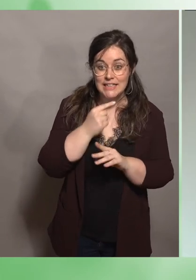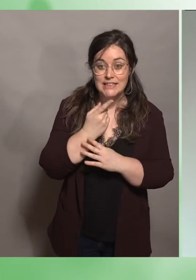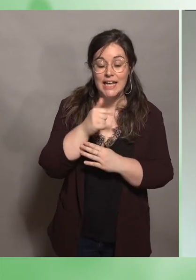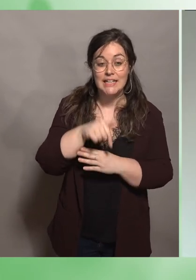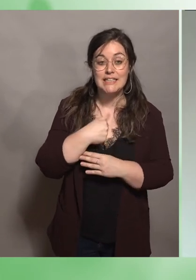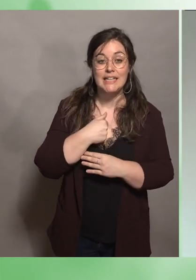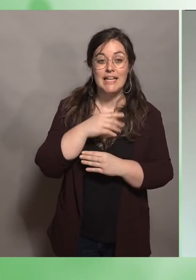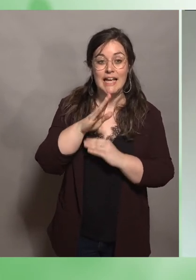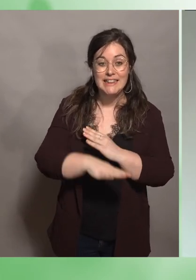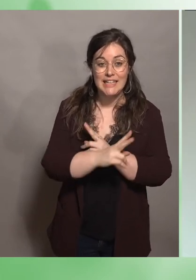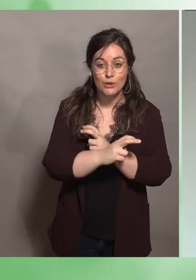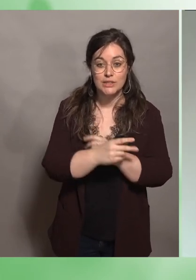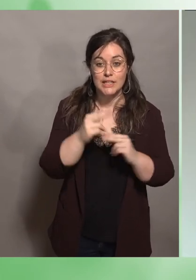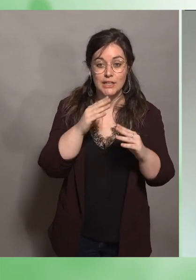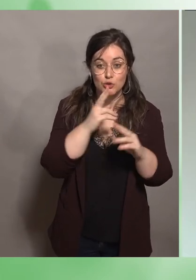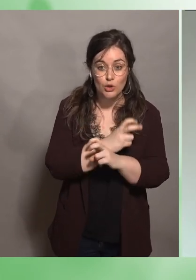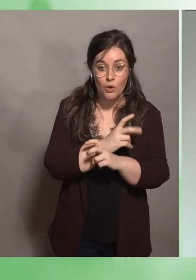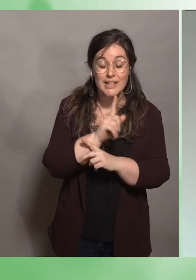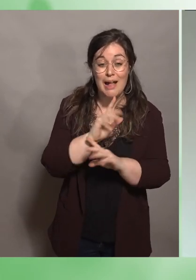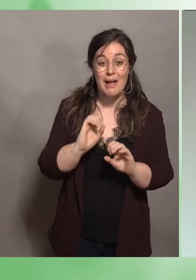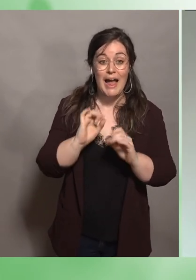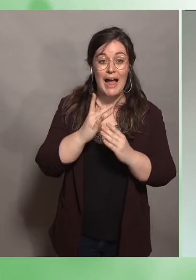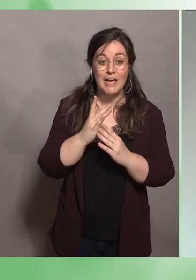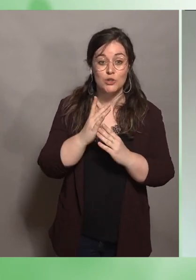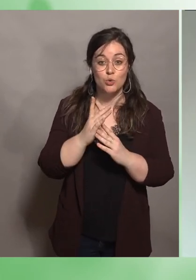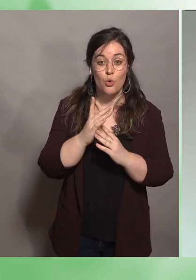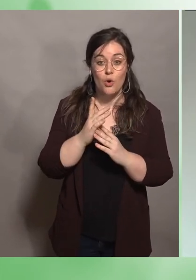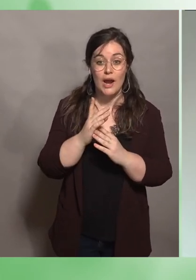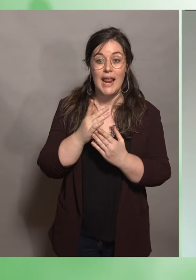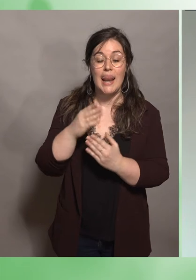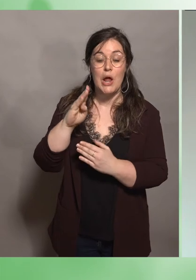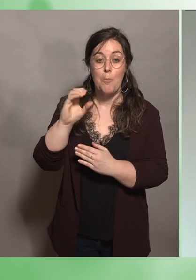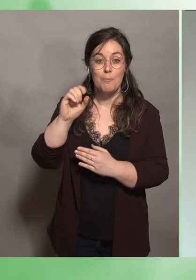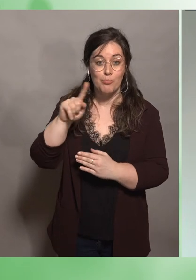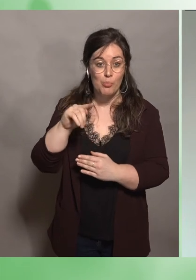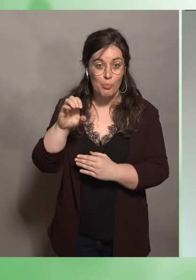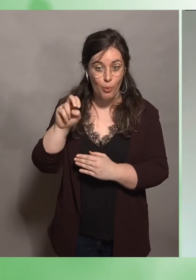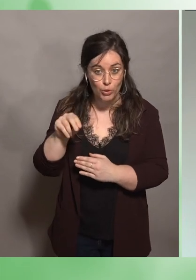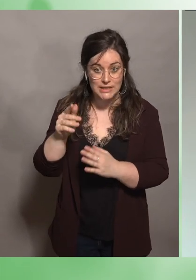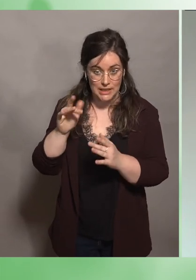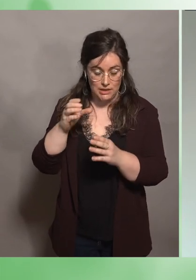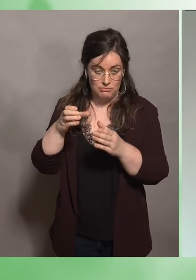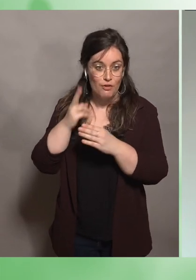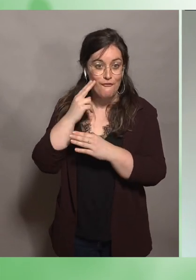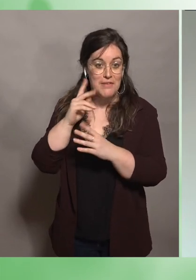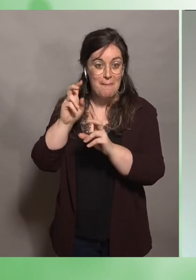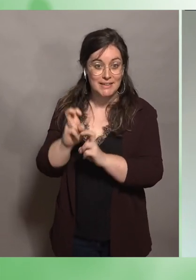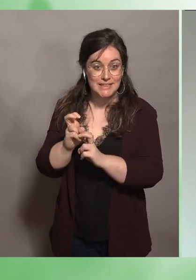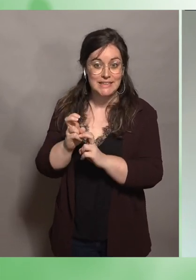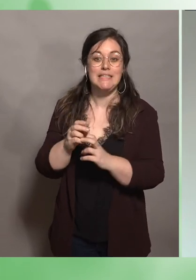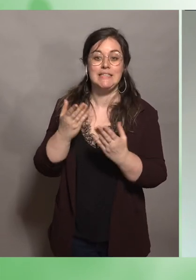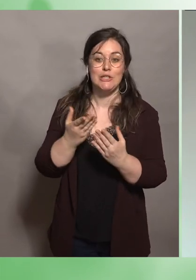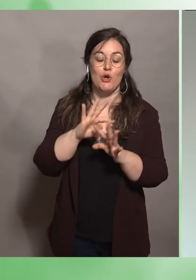Niederösterreich eigentlich zu Hause. Aktuell sitze ich aber bei unserem Gruppenfirmensitz in Bozen. Also einen wunderschönen Gruß aus Bozen nach St.